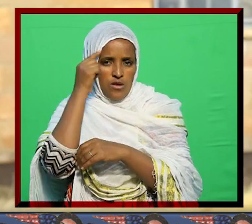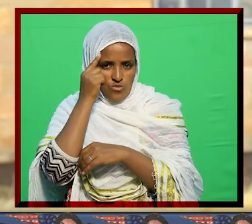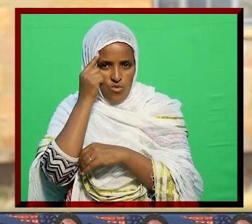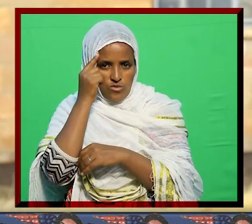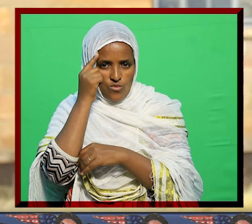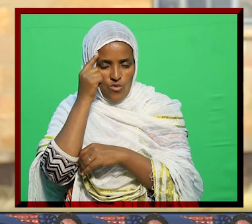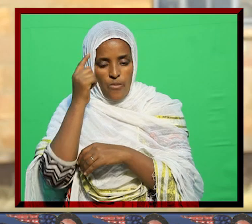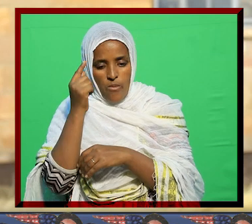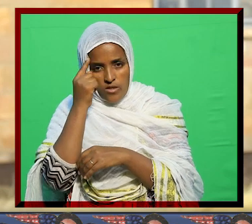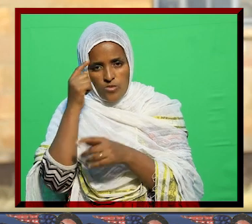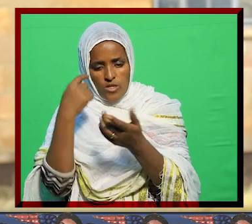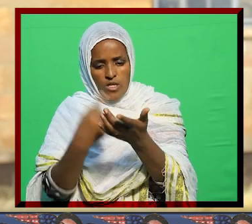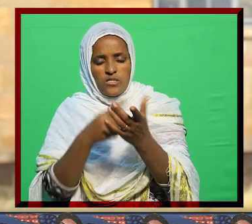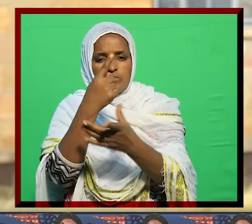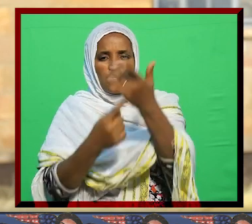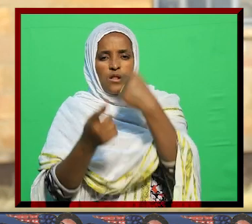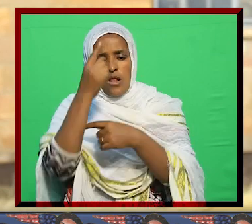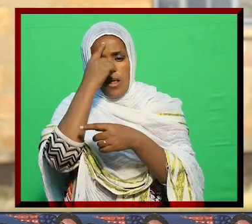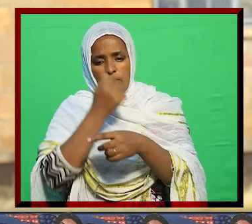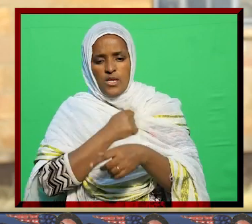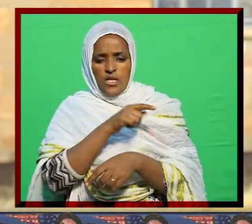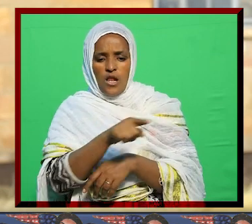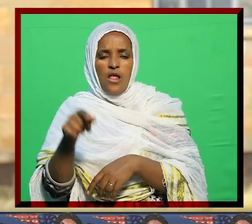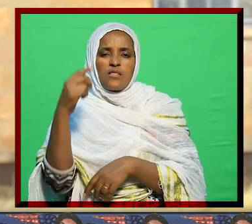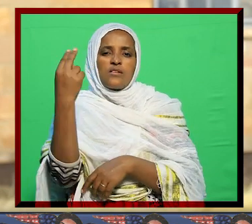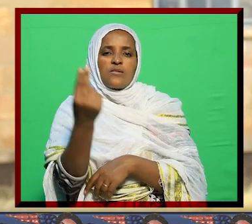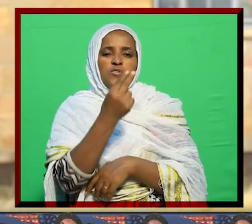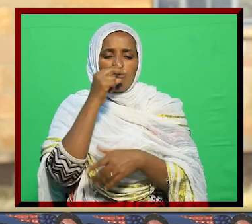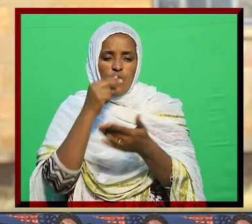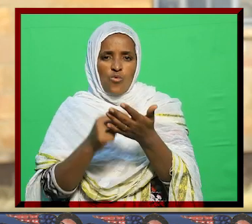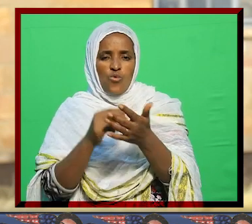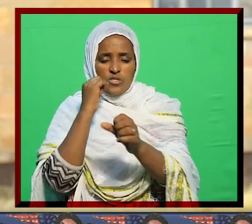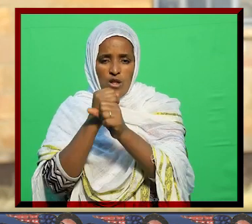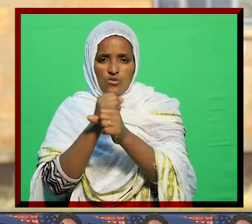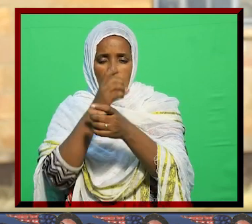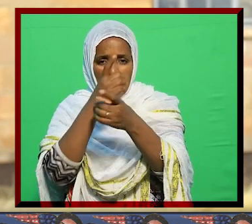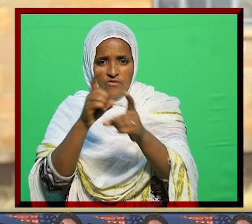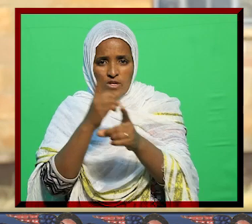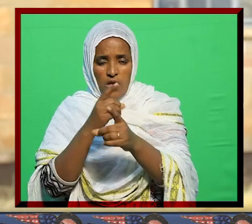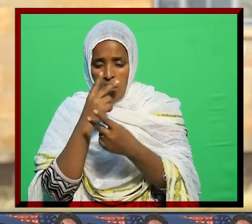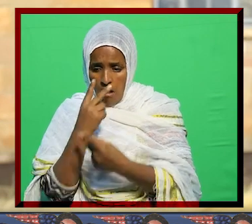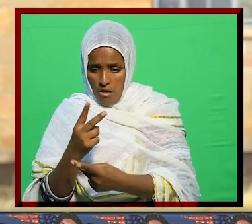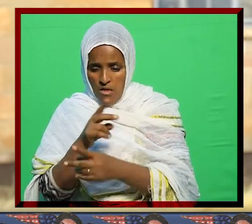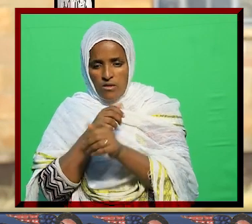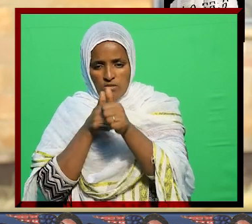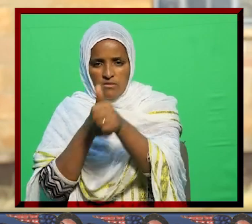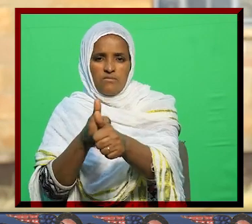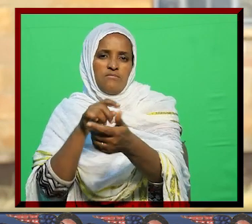ዋኖቻችሁን አስቧቸው። ማሰባችሁም ለዚህ ብቻ አይደለም፣ ለእምነት ይጠቅማችኋል። የበጎ ስራችሁን ፍሬ እያያችሁ መሰሏችሁ